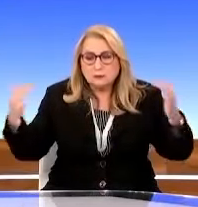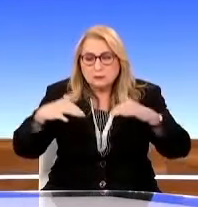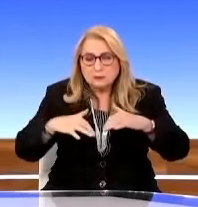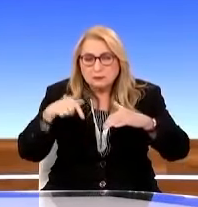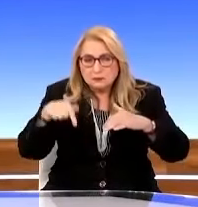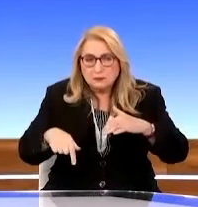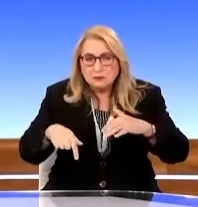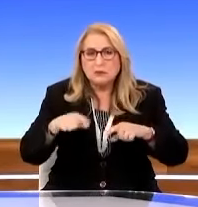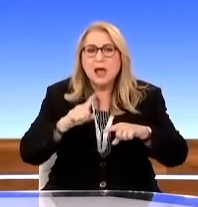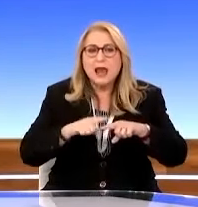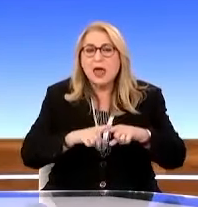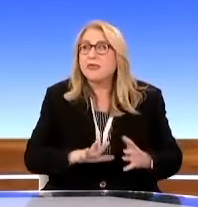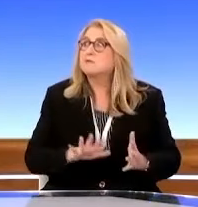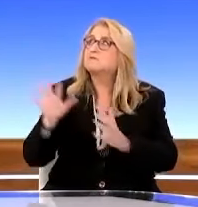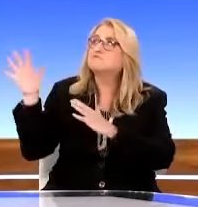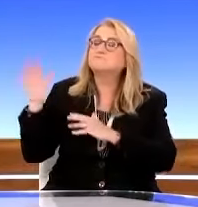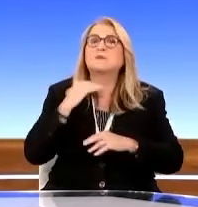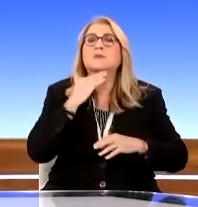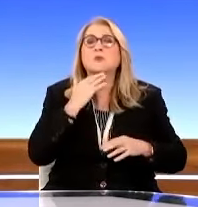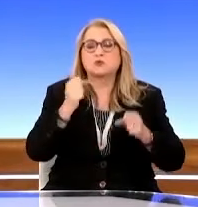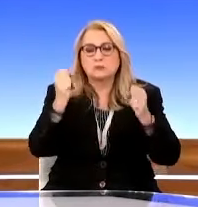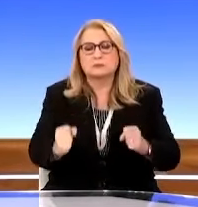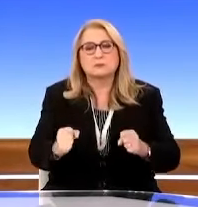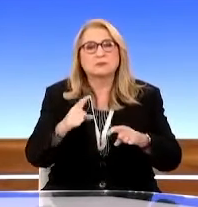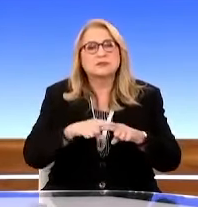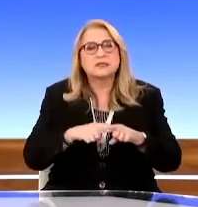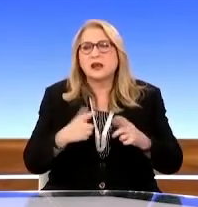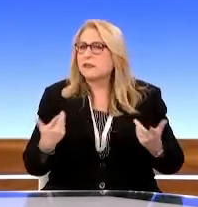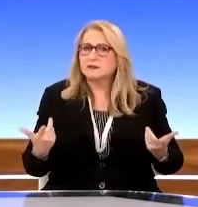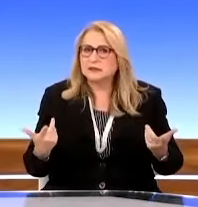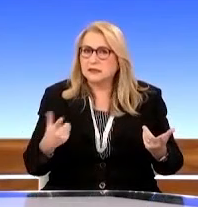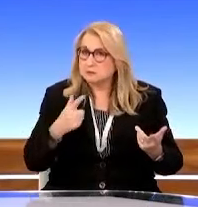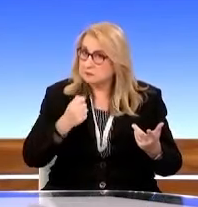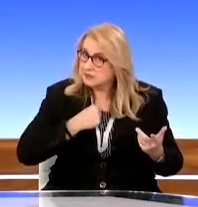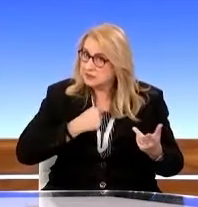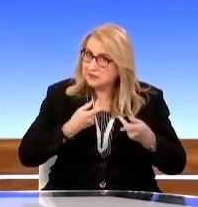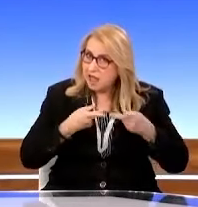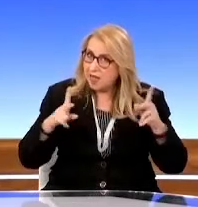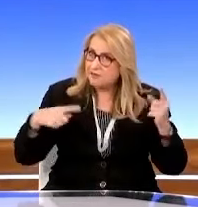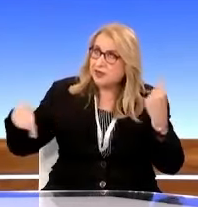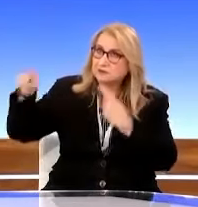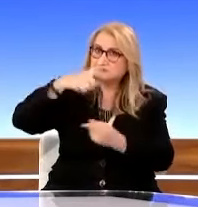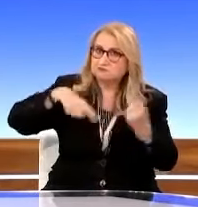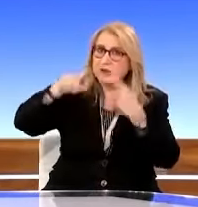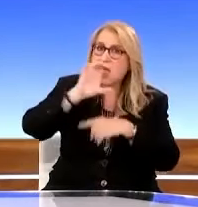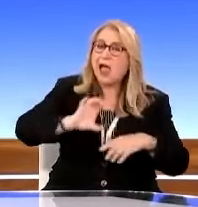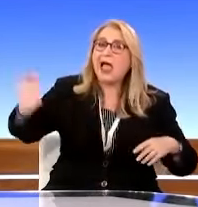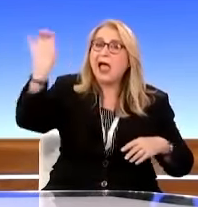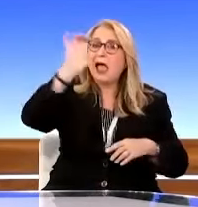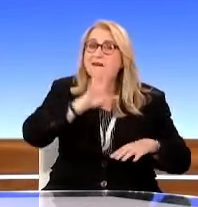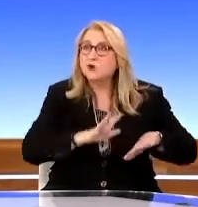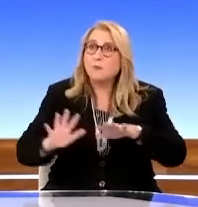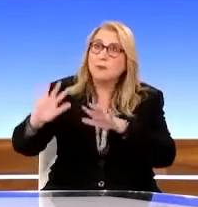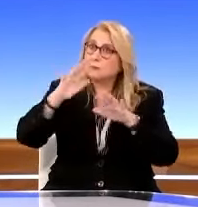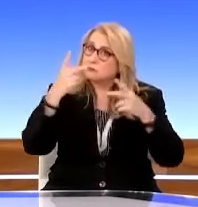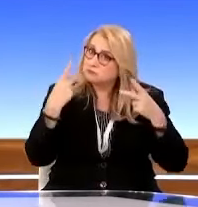ελεύθερη διακίνηση ατόμων στην Ευρωπαϊκή Ένωση θα μπορούσε να διατηρηθεί υπό αυτές τις συνθήκες? Και κύριε Καγκελάρη, μια ερώτηση